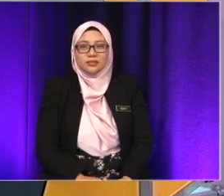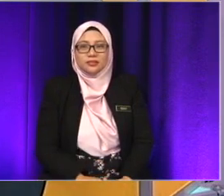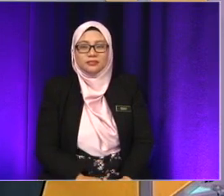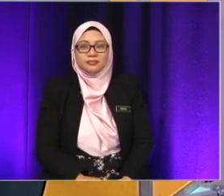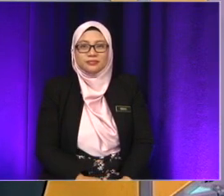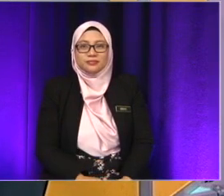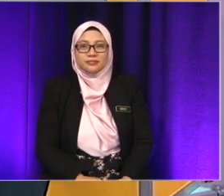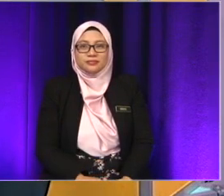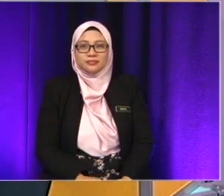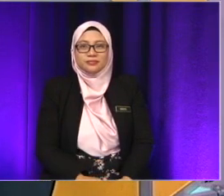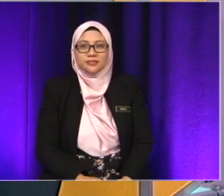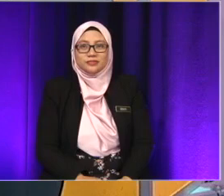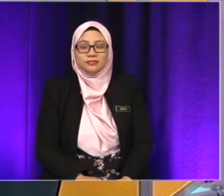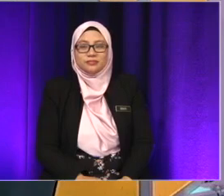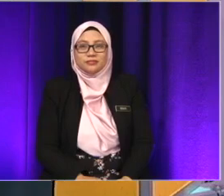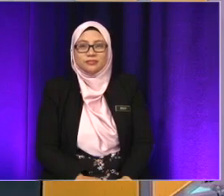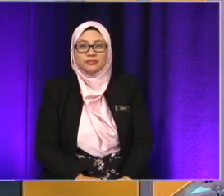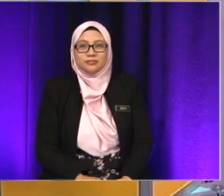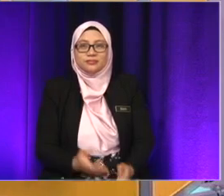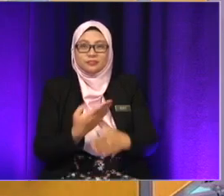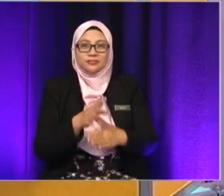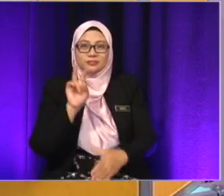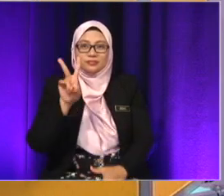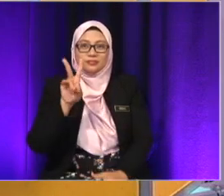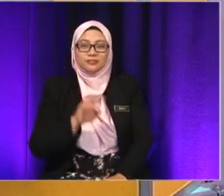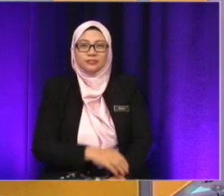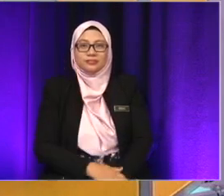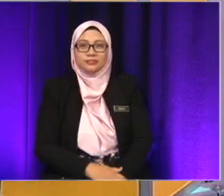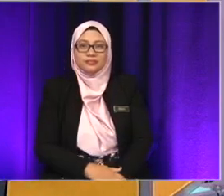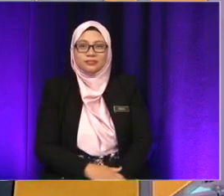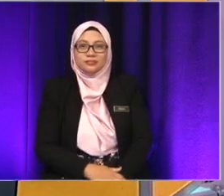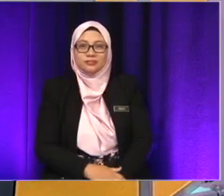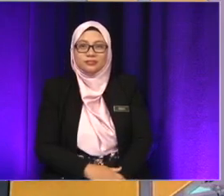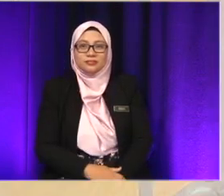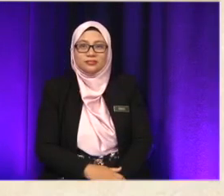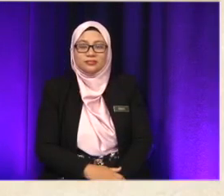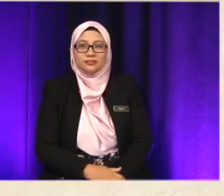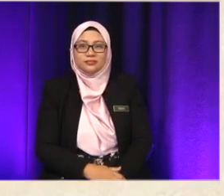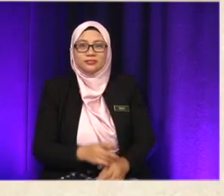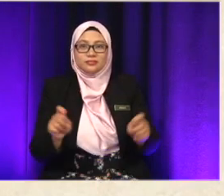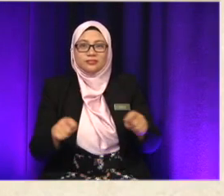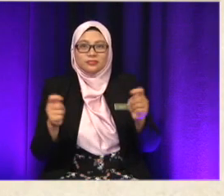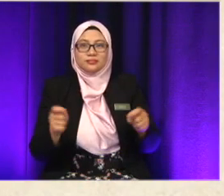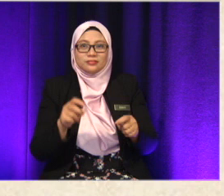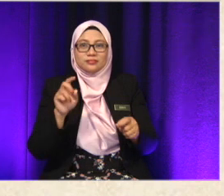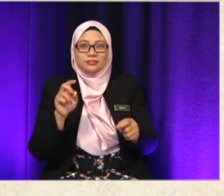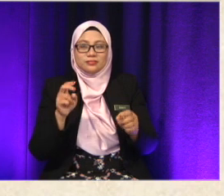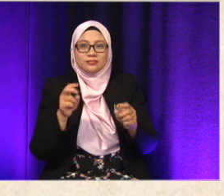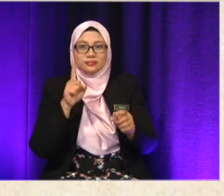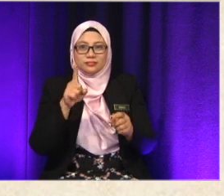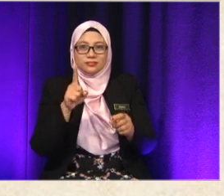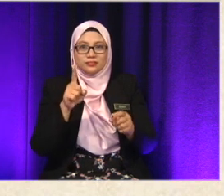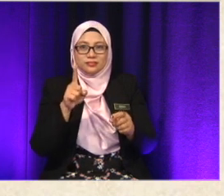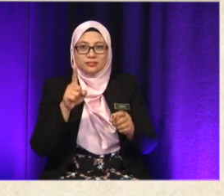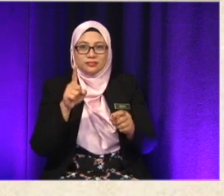insya-Allah. Kemudian terbahagi pada dua. Dia terbahagi pada dua iaitu tindakan sehala dan satu lagi tindakan dua